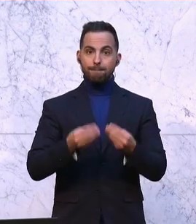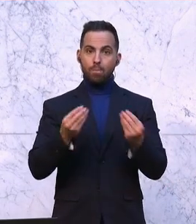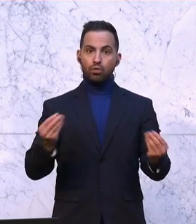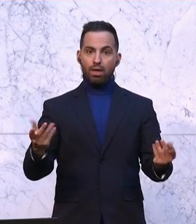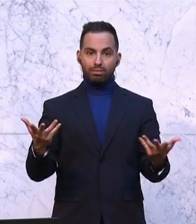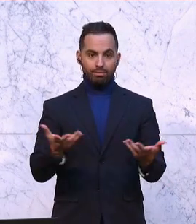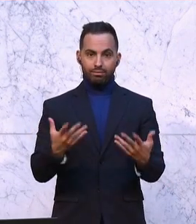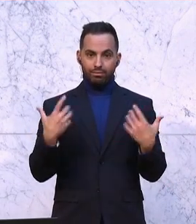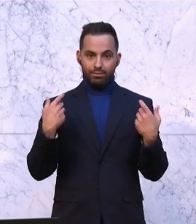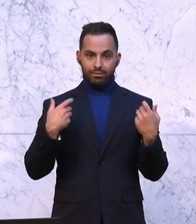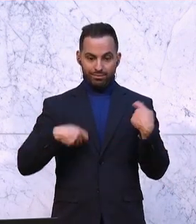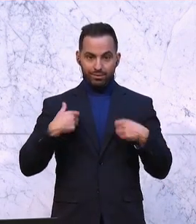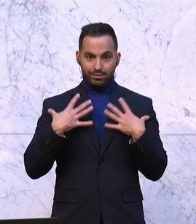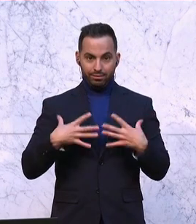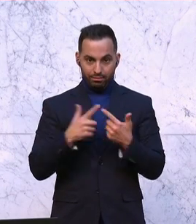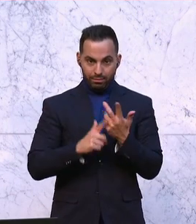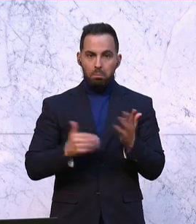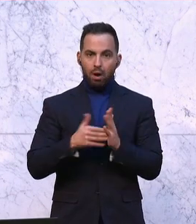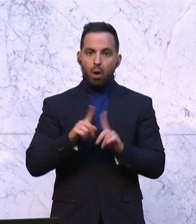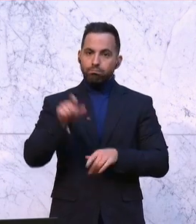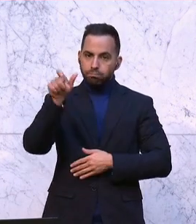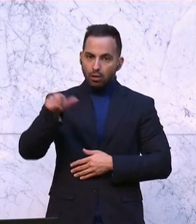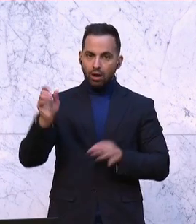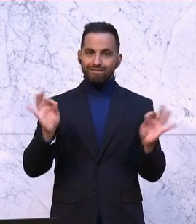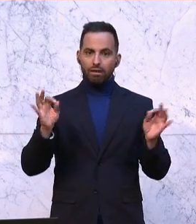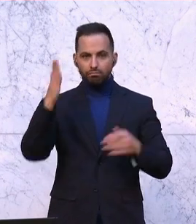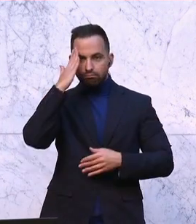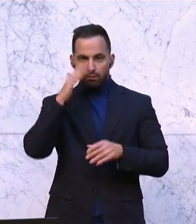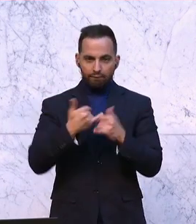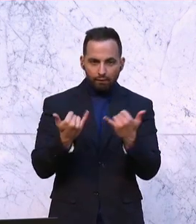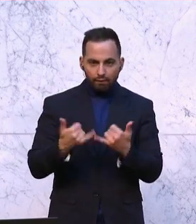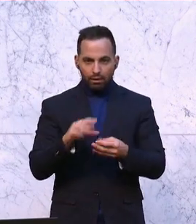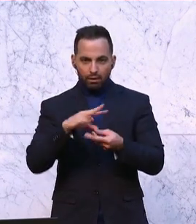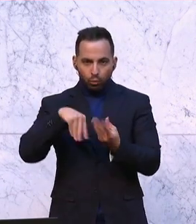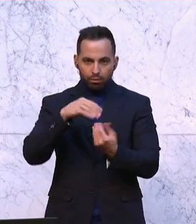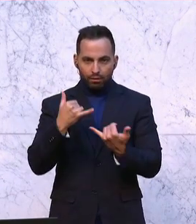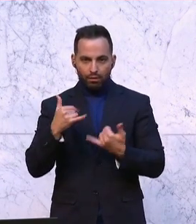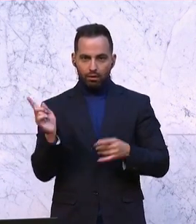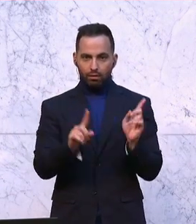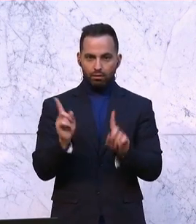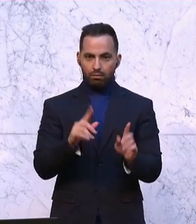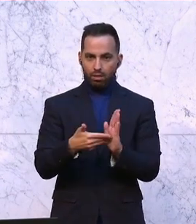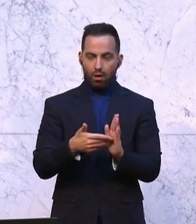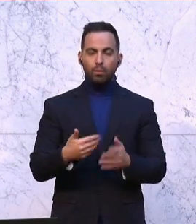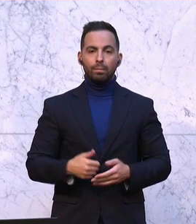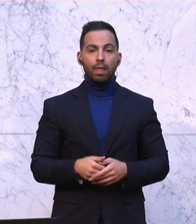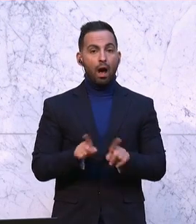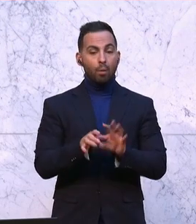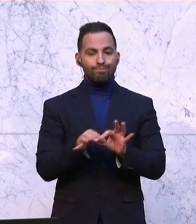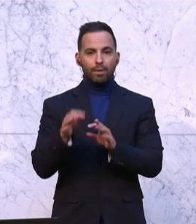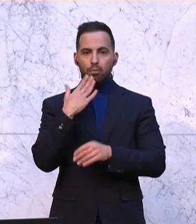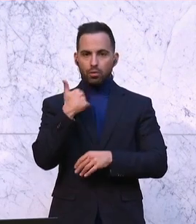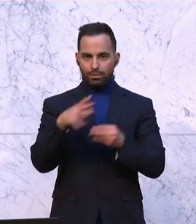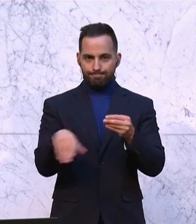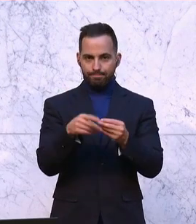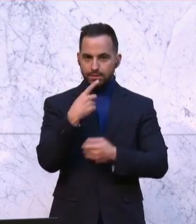natürlich auch bedient werden kann, braucht es qualifiziertes Personal. Wir haben es heute schon gehört. Und ich möchte an dieser Stelle eines